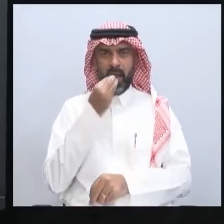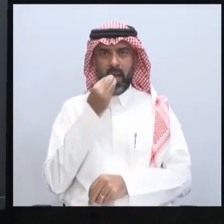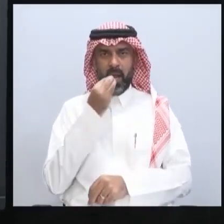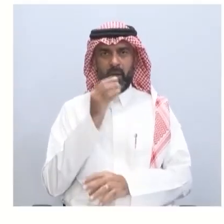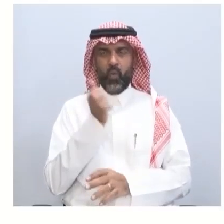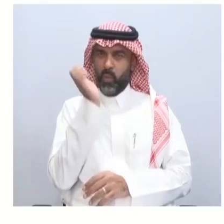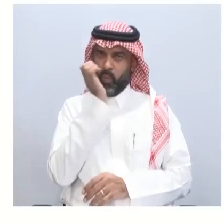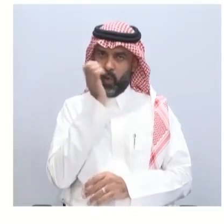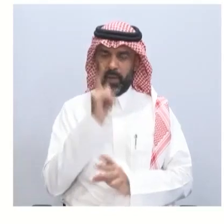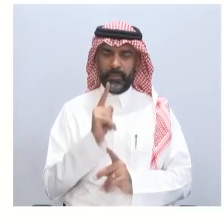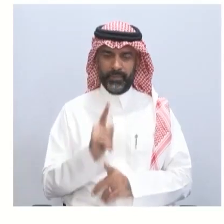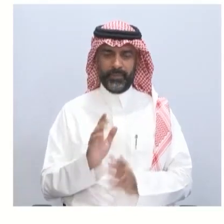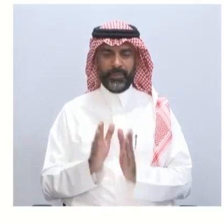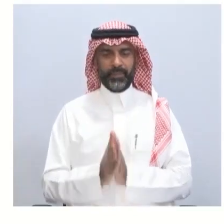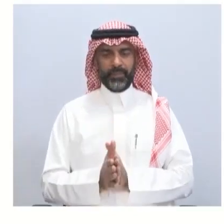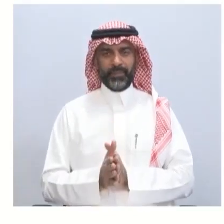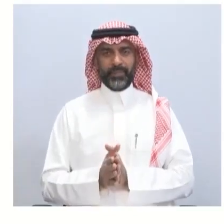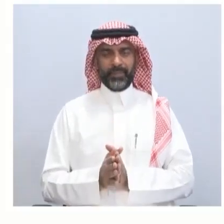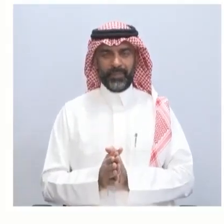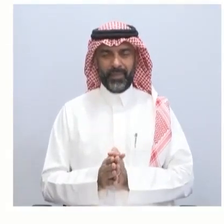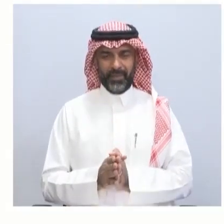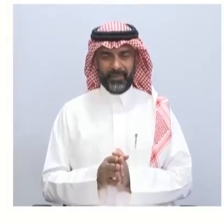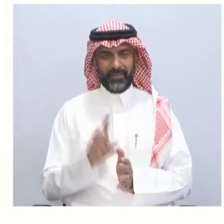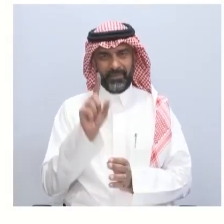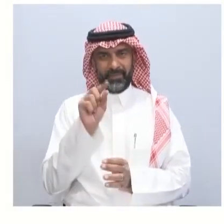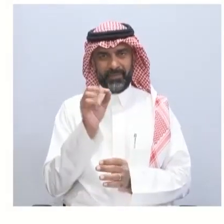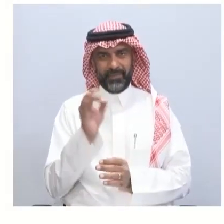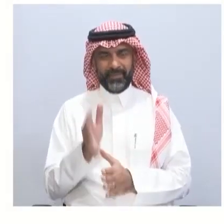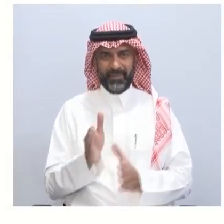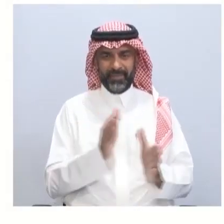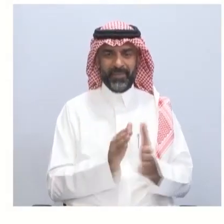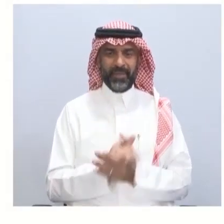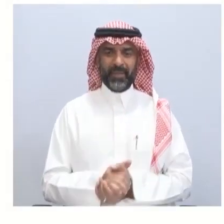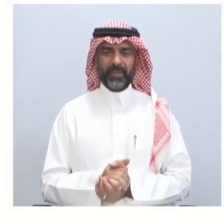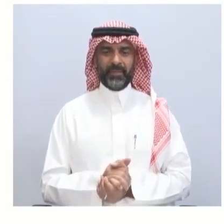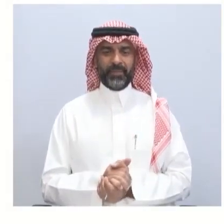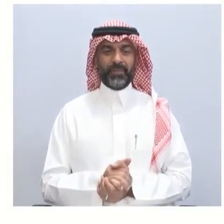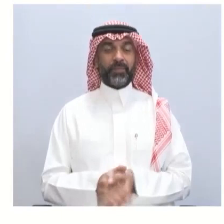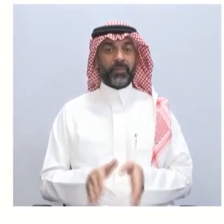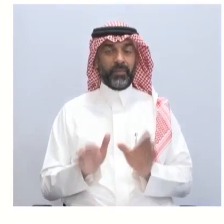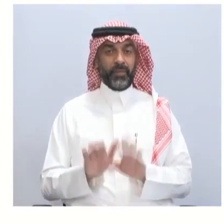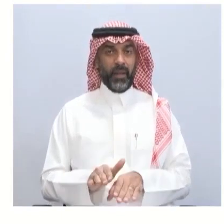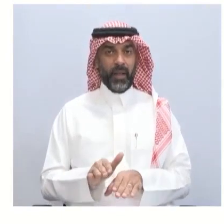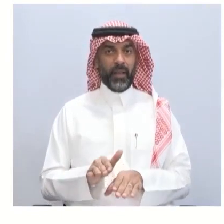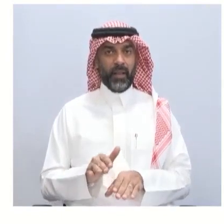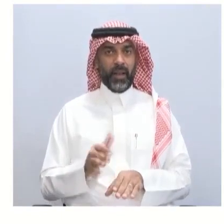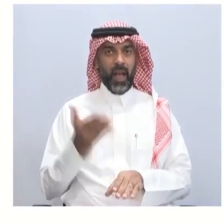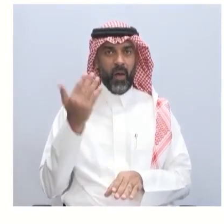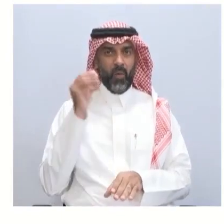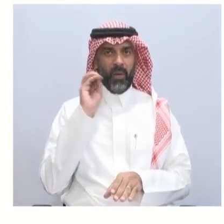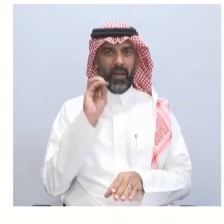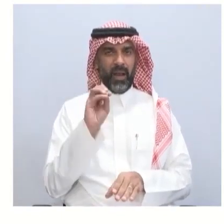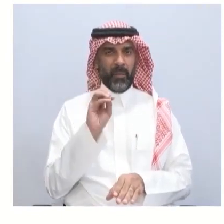العربيه احسنتم ابنائي ايضا نقلنا لكم